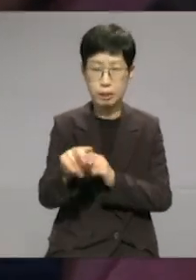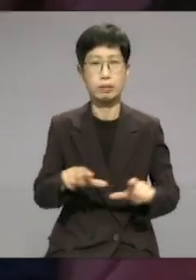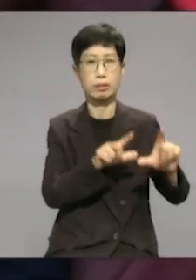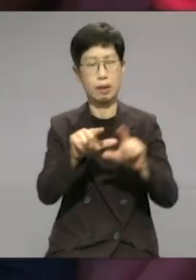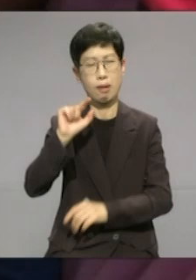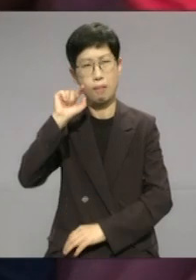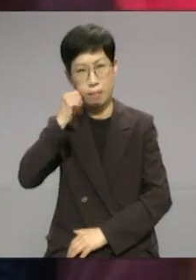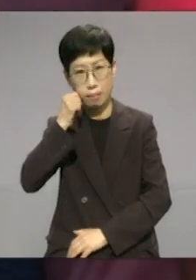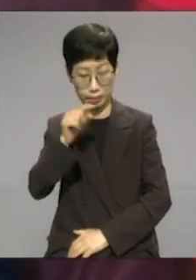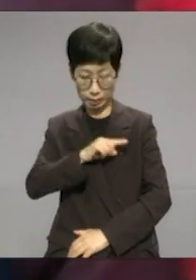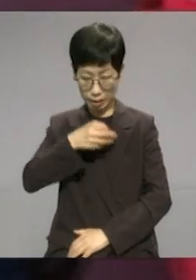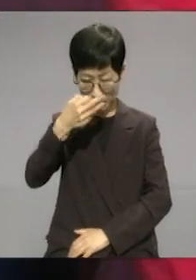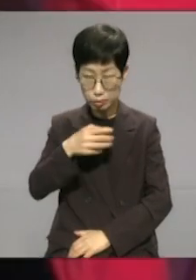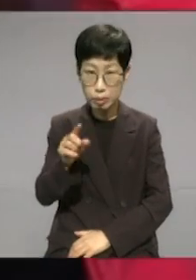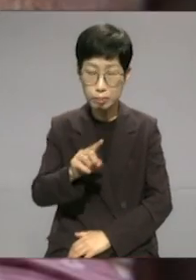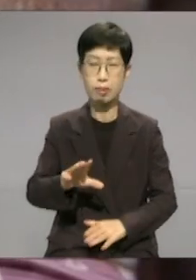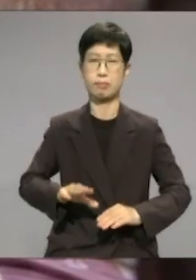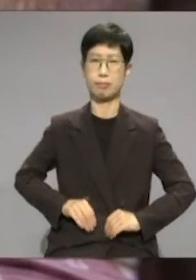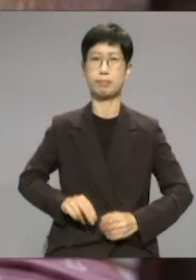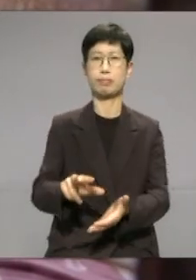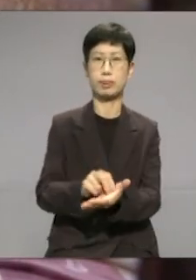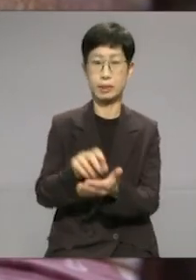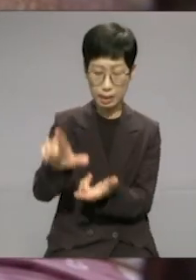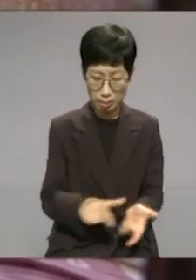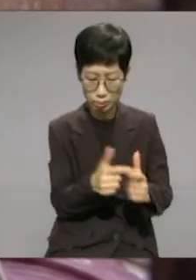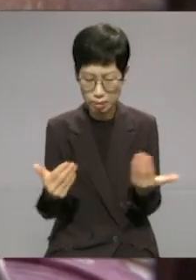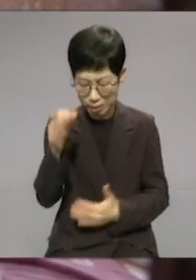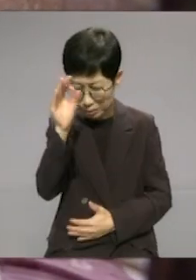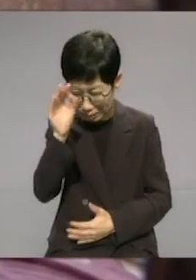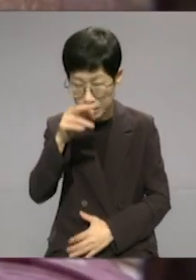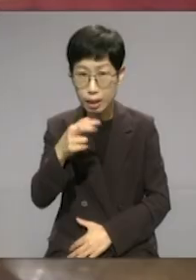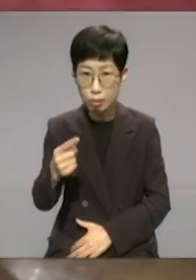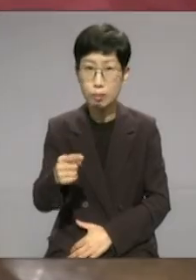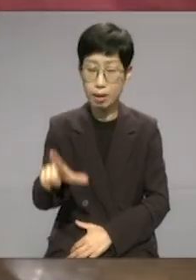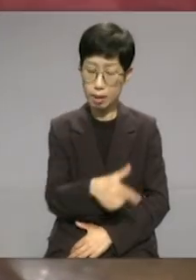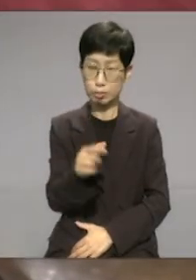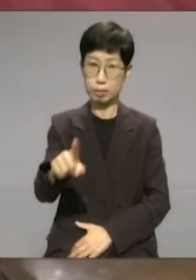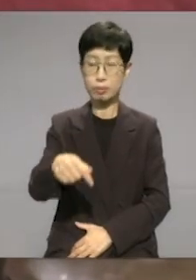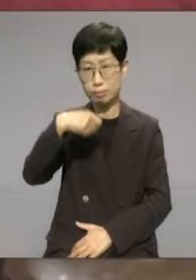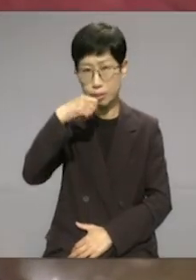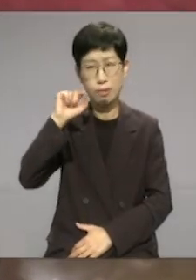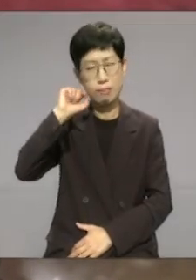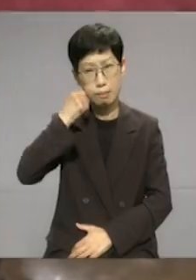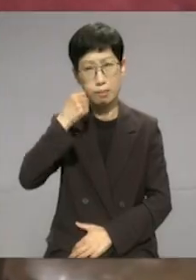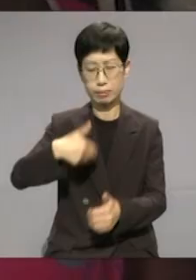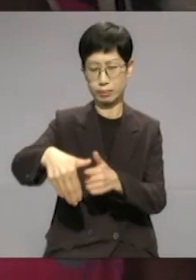것은 굶주림입니다. 하루 종일 일거리를 찾아다녀도 한 끼도 제대로 챙겨 먹기